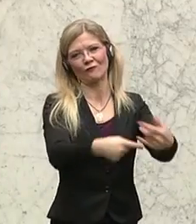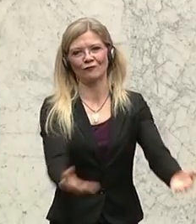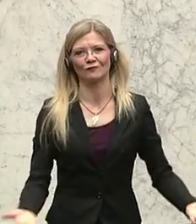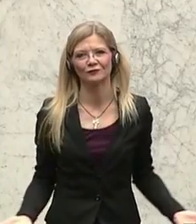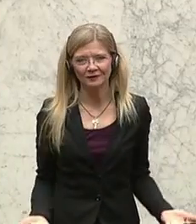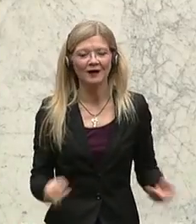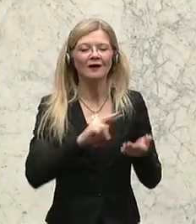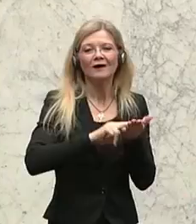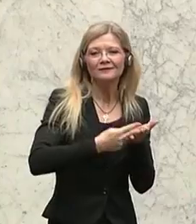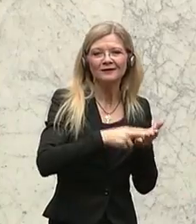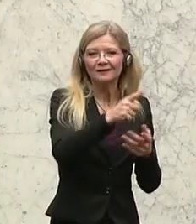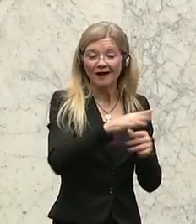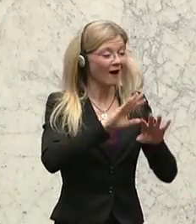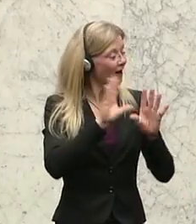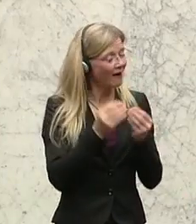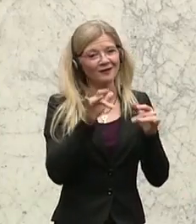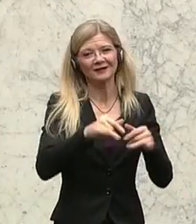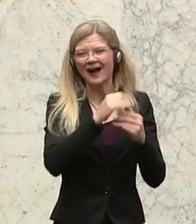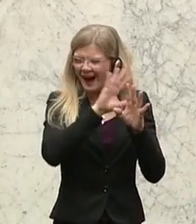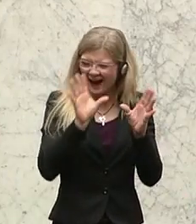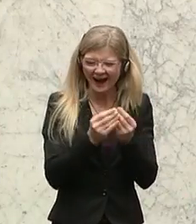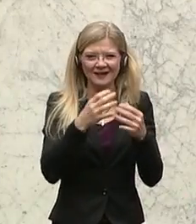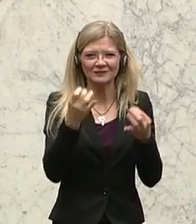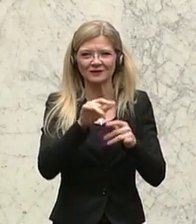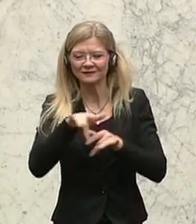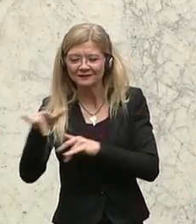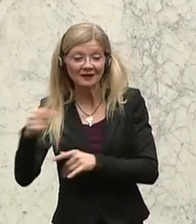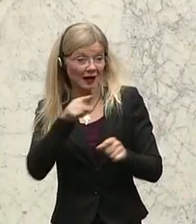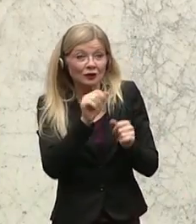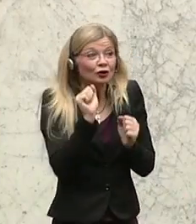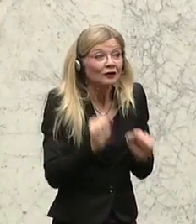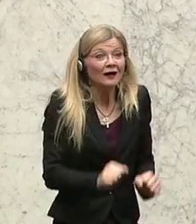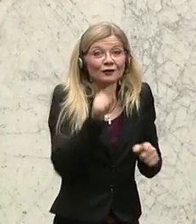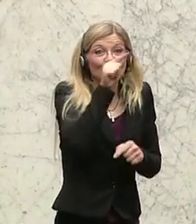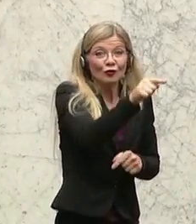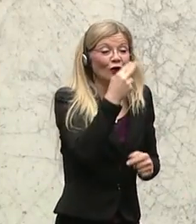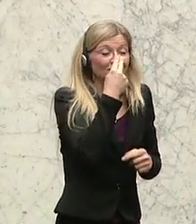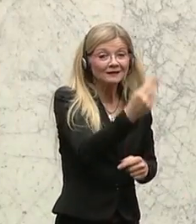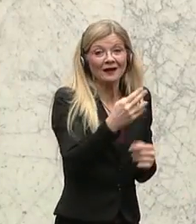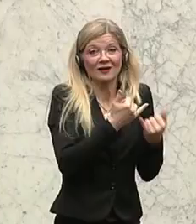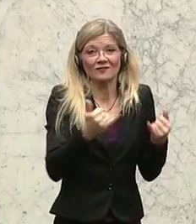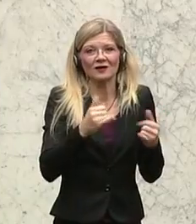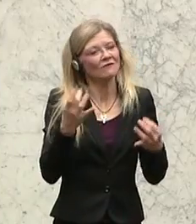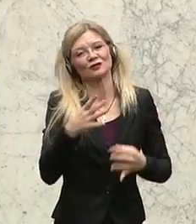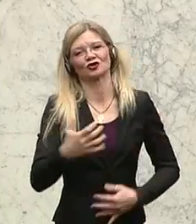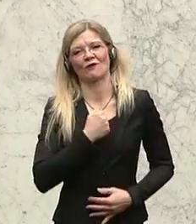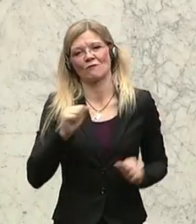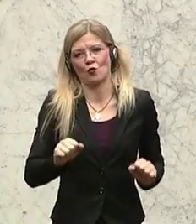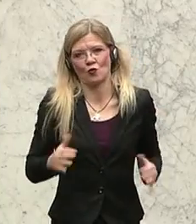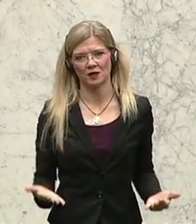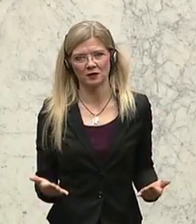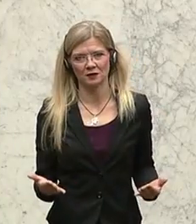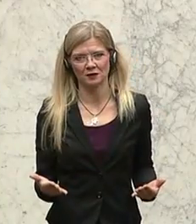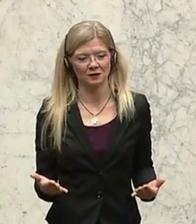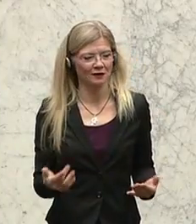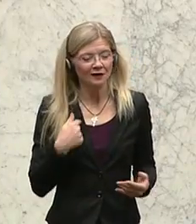als Unterrichtsprinzip quer darüber. Man kann sich dort live anschauen, was gelingen kann. Das heißt, wir müssen, bin schon bei Ihnen, danach trachten, dass wir